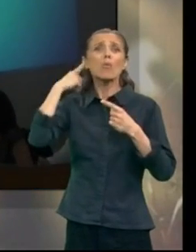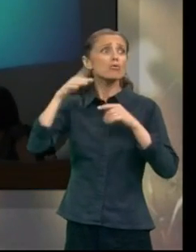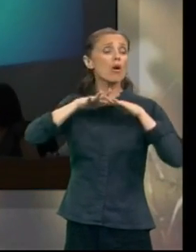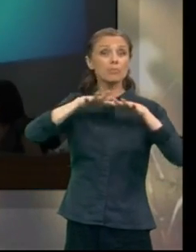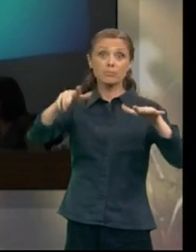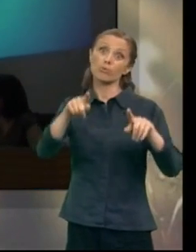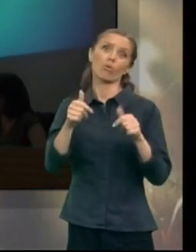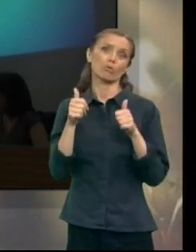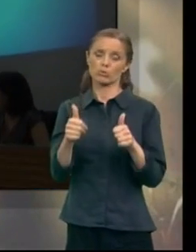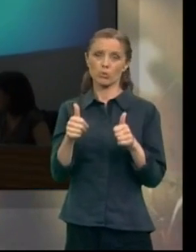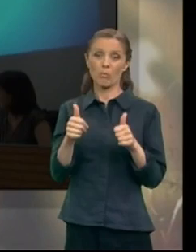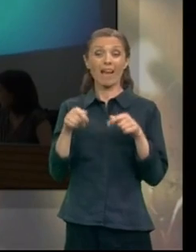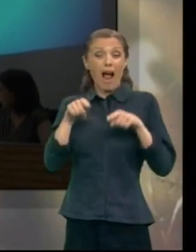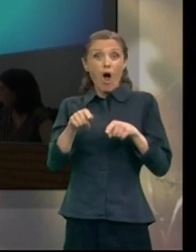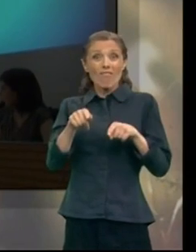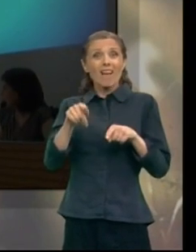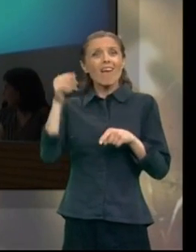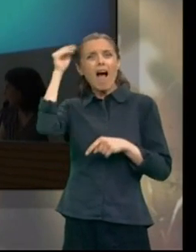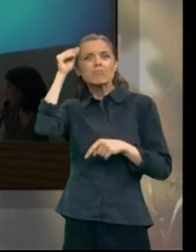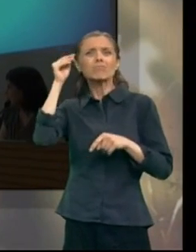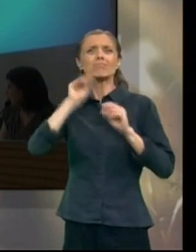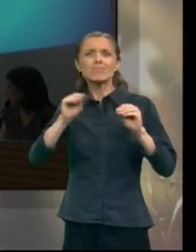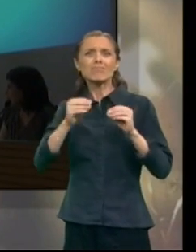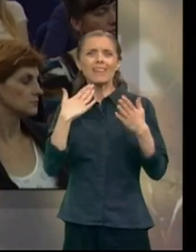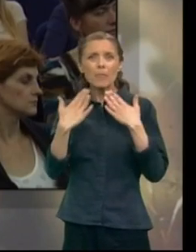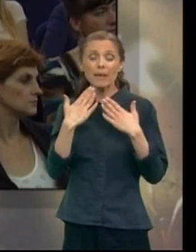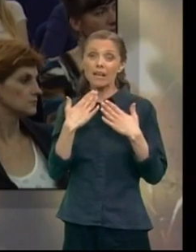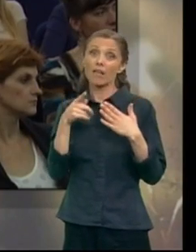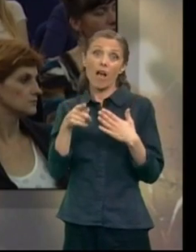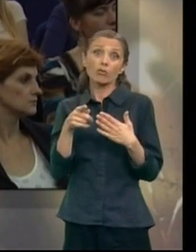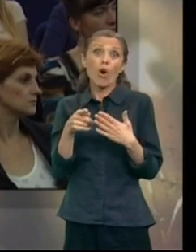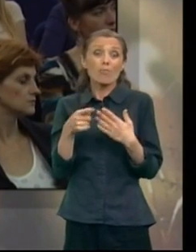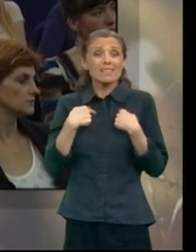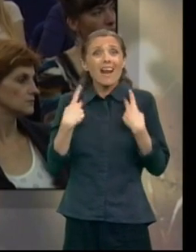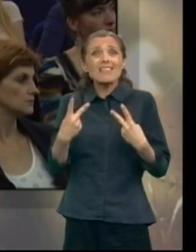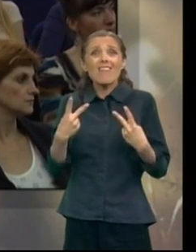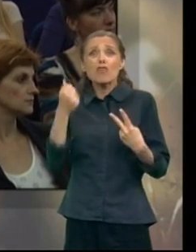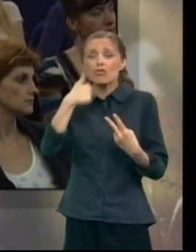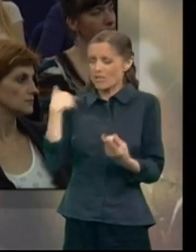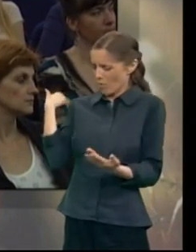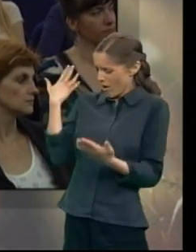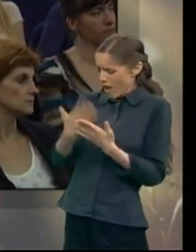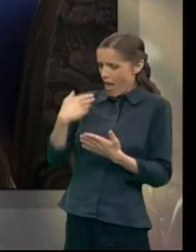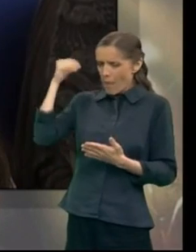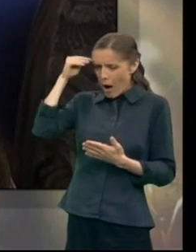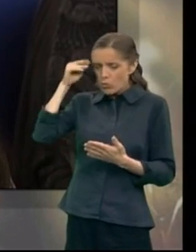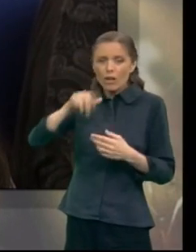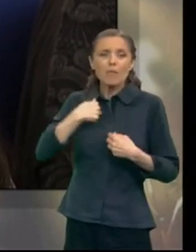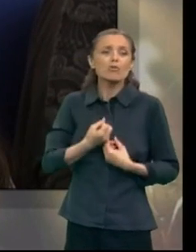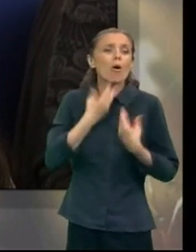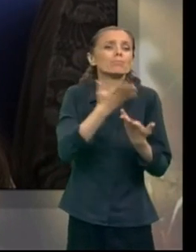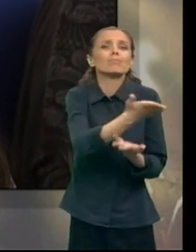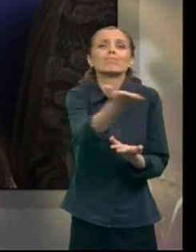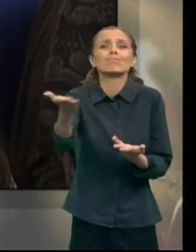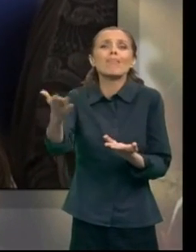jedna tribina, pa eto, nama znači da to sve što smo nešto naučili rado podelimo sa ostalima, a mislim i